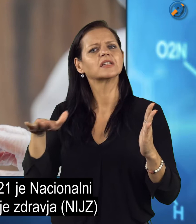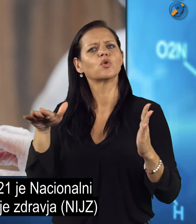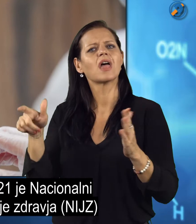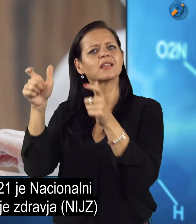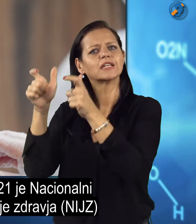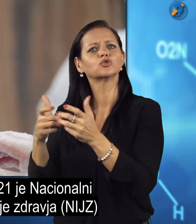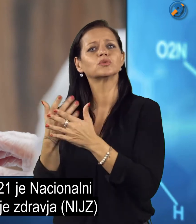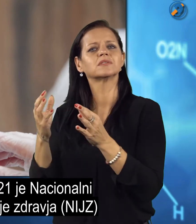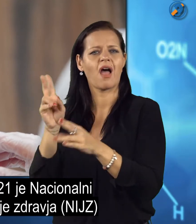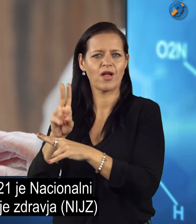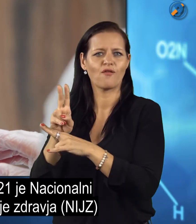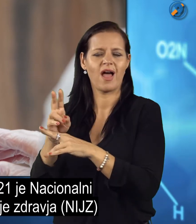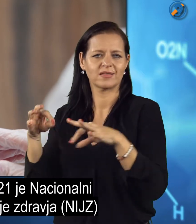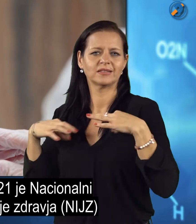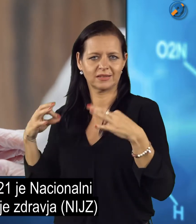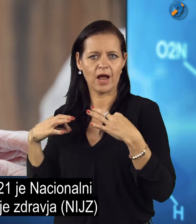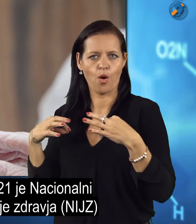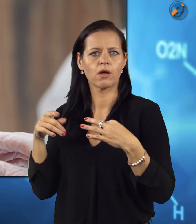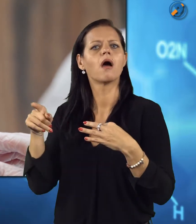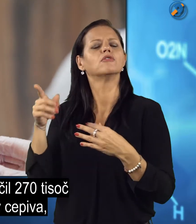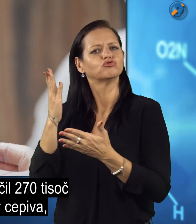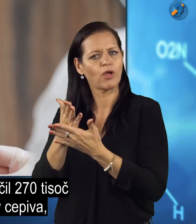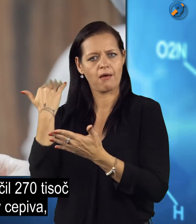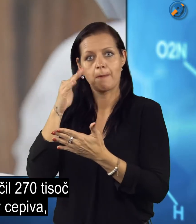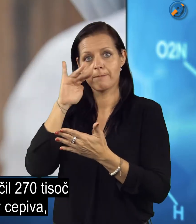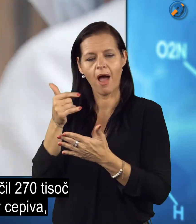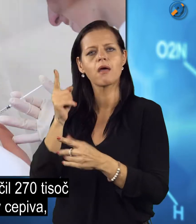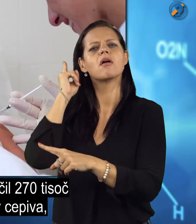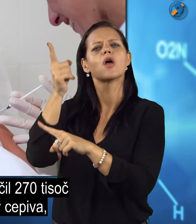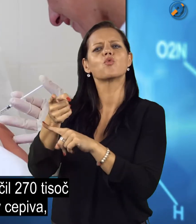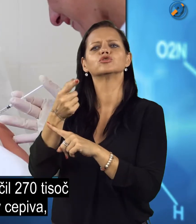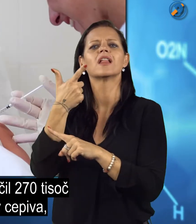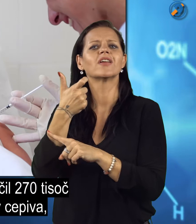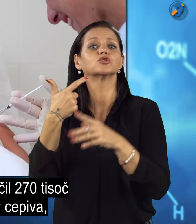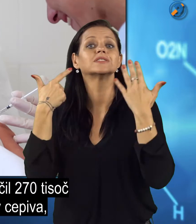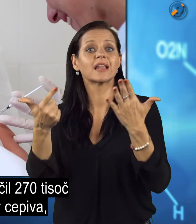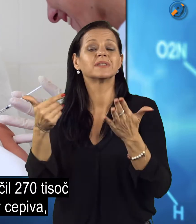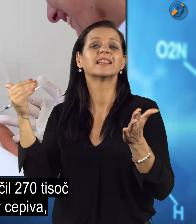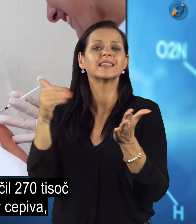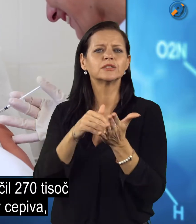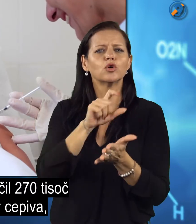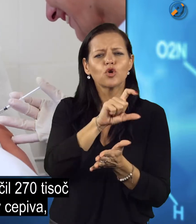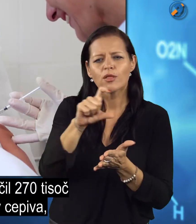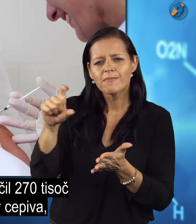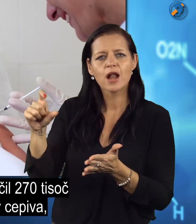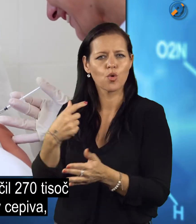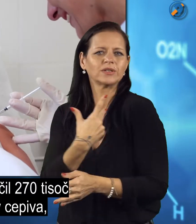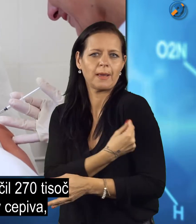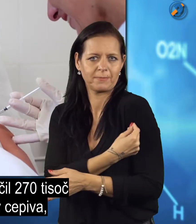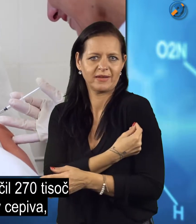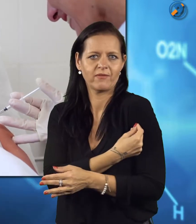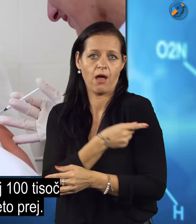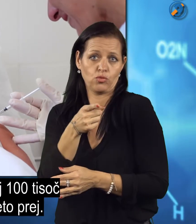2020-2021 je Nacionalni inštitut za varovanje zdravja že maja naročil 270 tisoč odmerkov